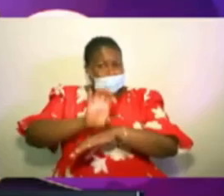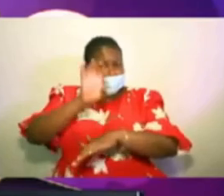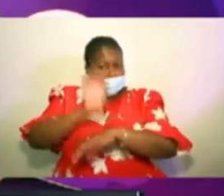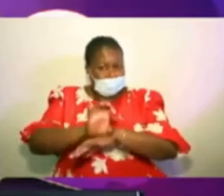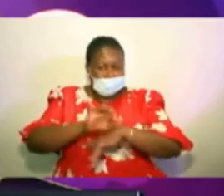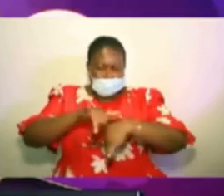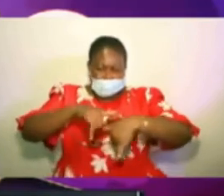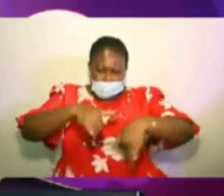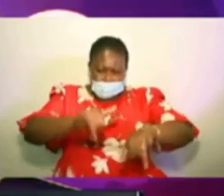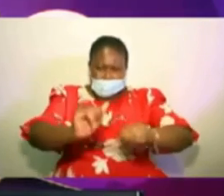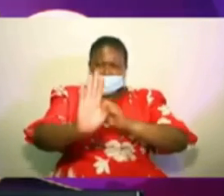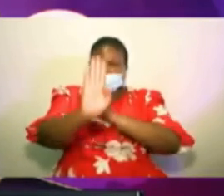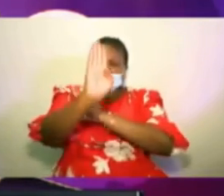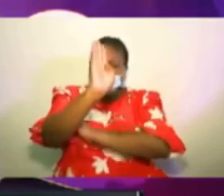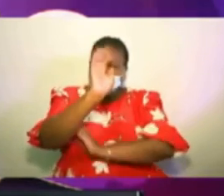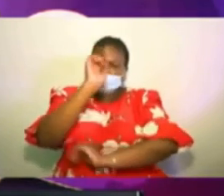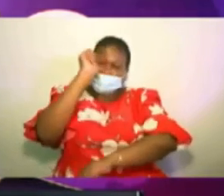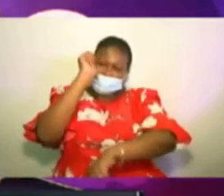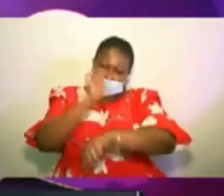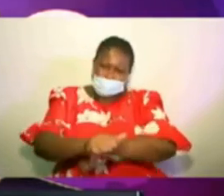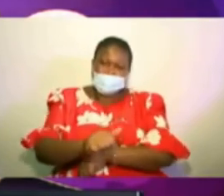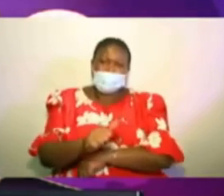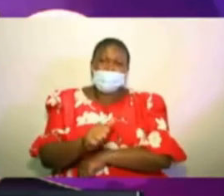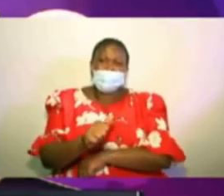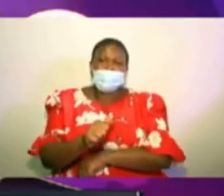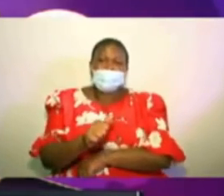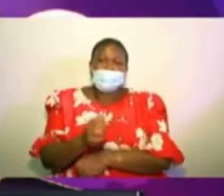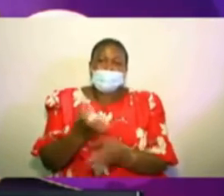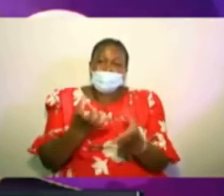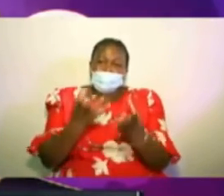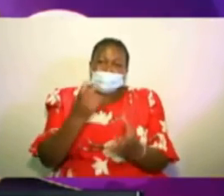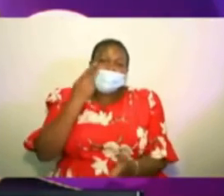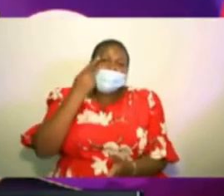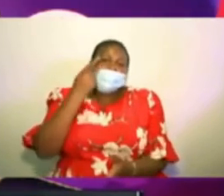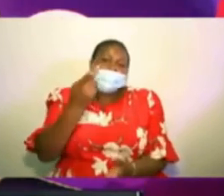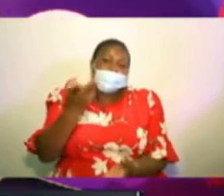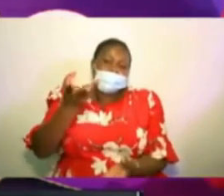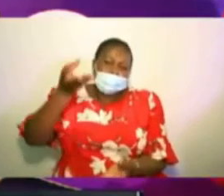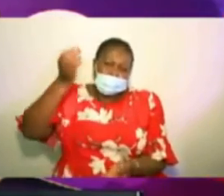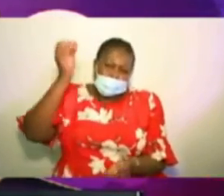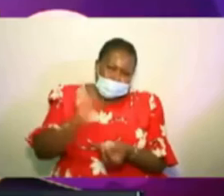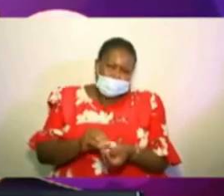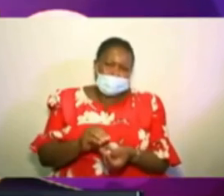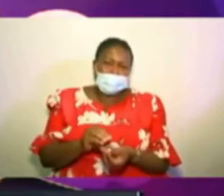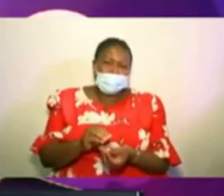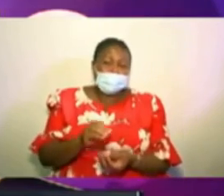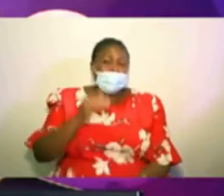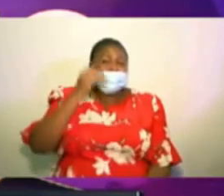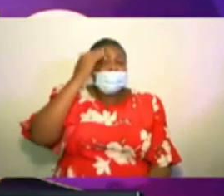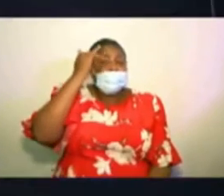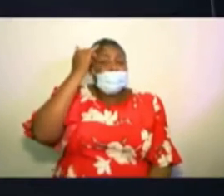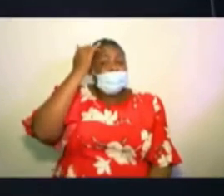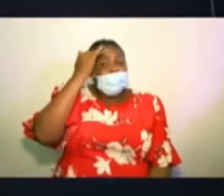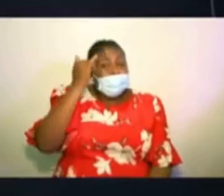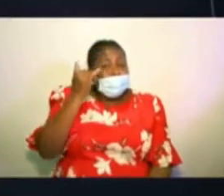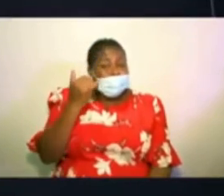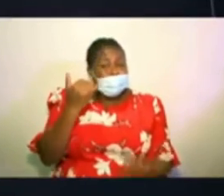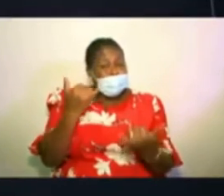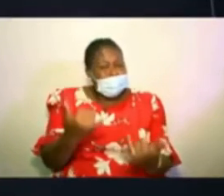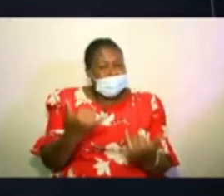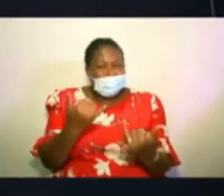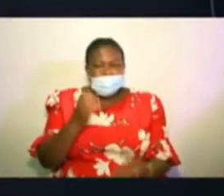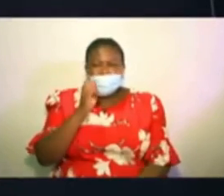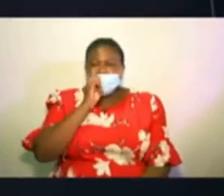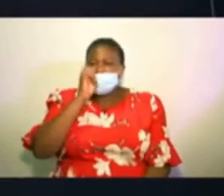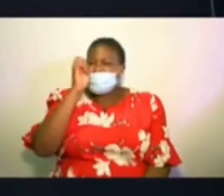doing it. Dieu est en train de le faire. And we want to see more. Et nous voulons voir encore plus. Because the times are evil. Parce que